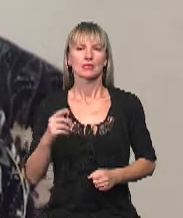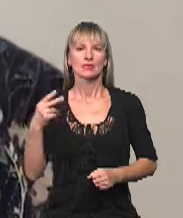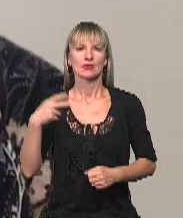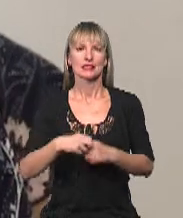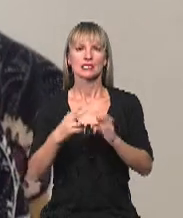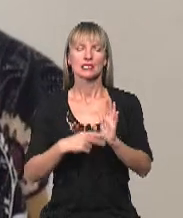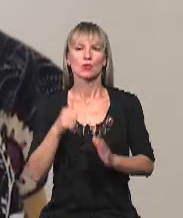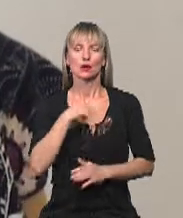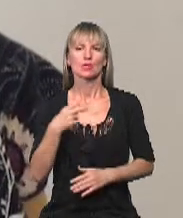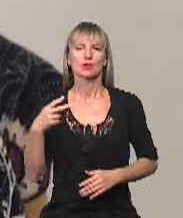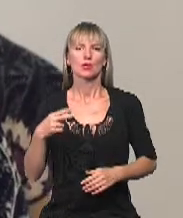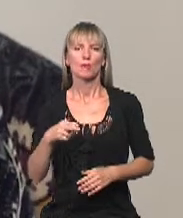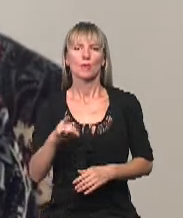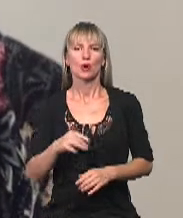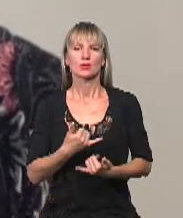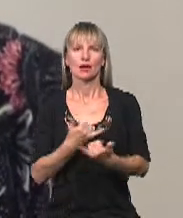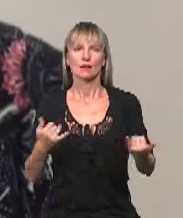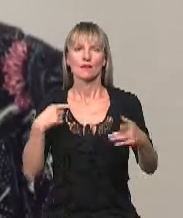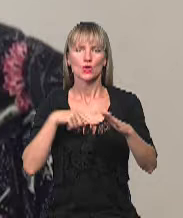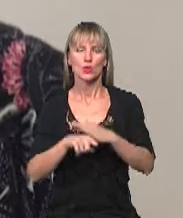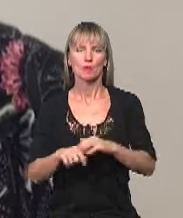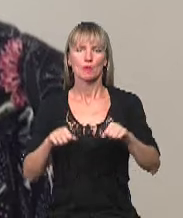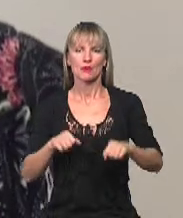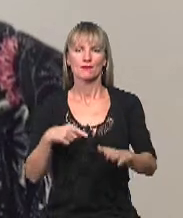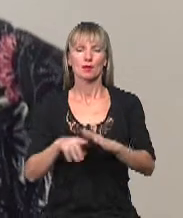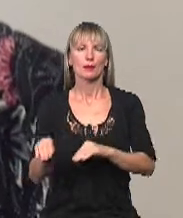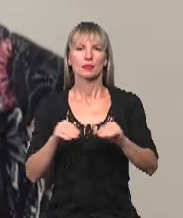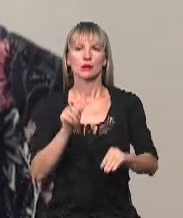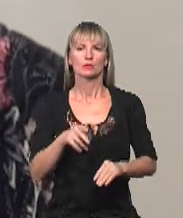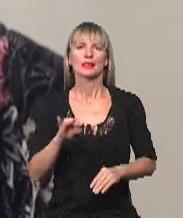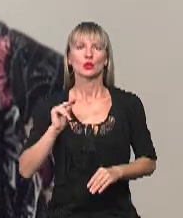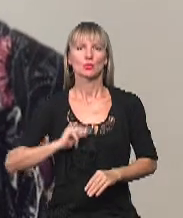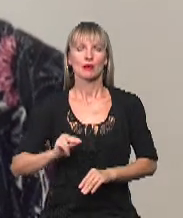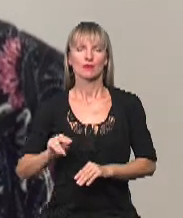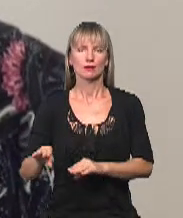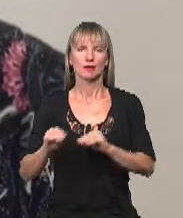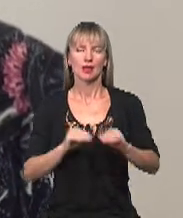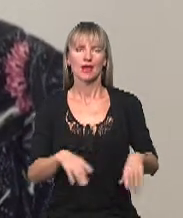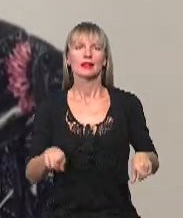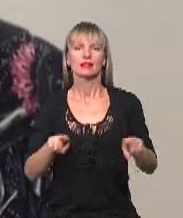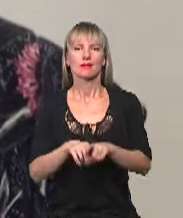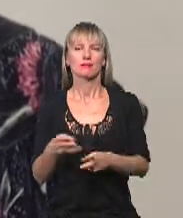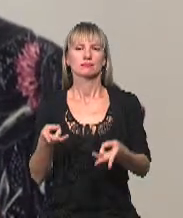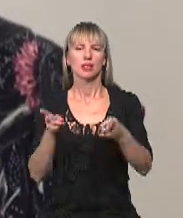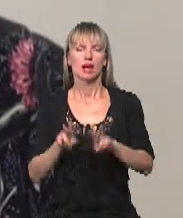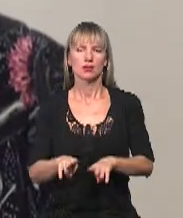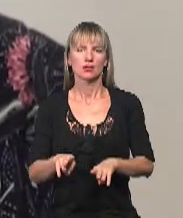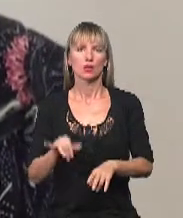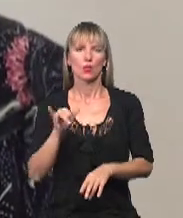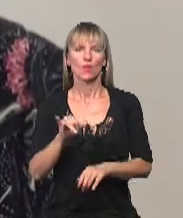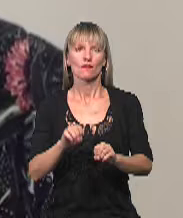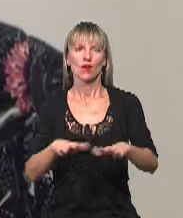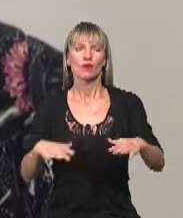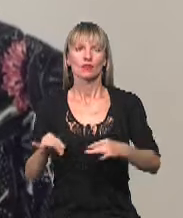про забезпечення виборчих прав внутрішньопереміщених осіб та трудових мігрантів, так і залишився в Верховній Раді попереднього скликання. Адже